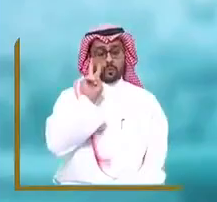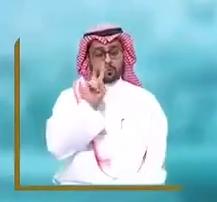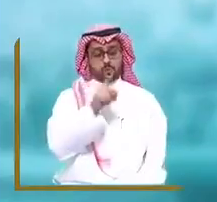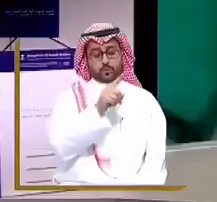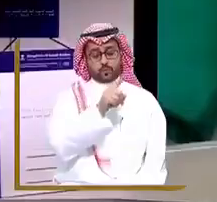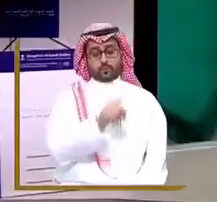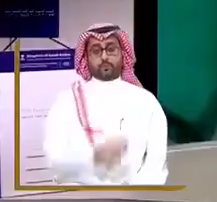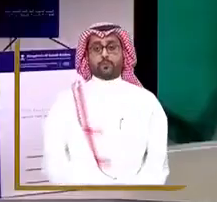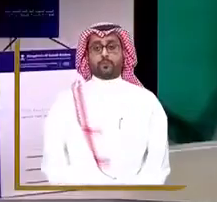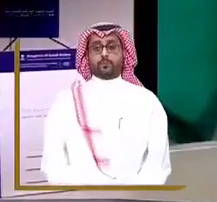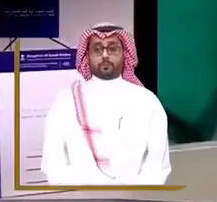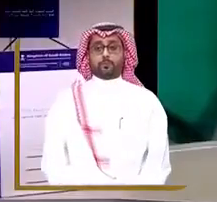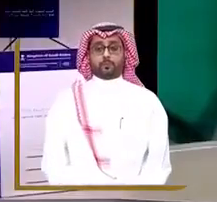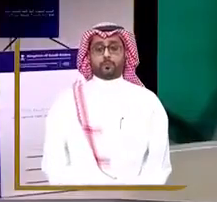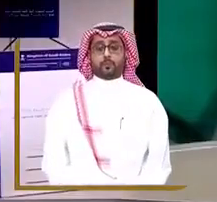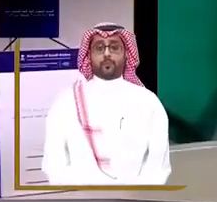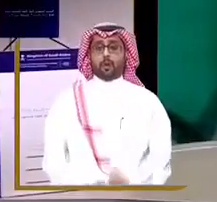بالعناوين.